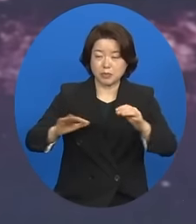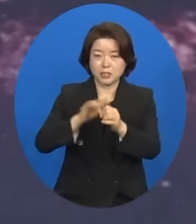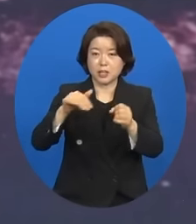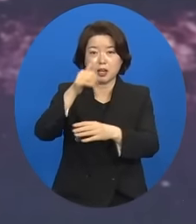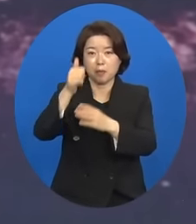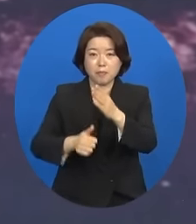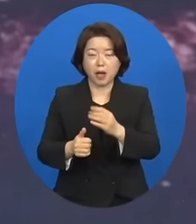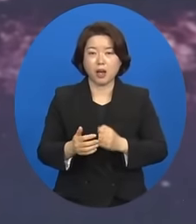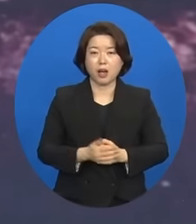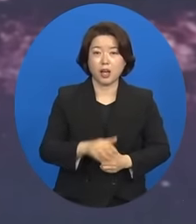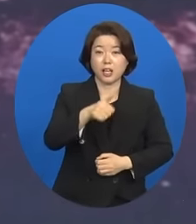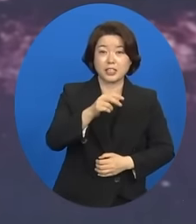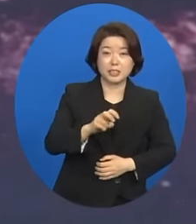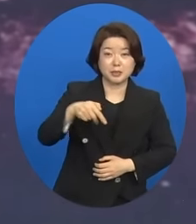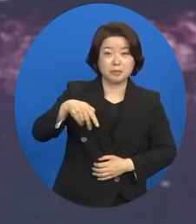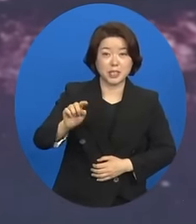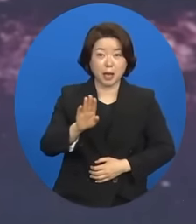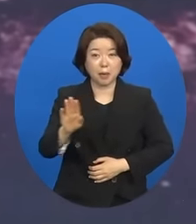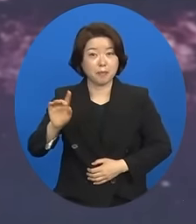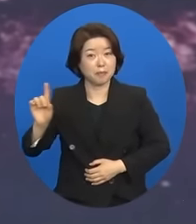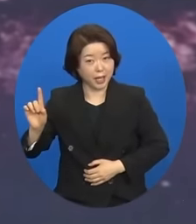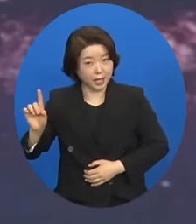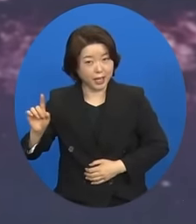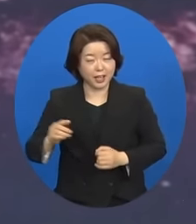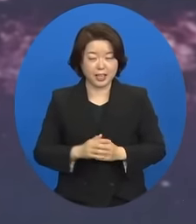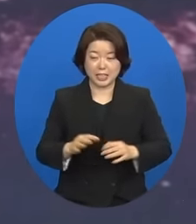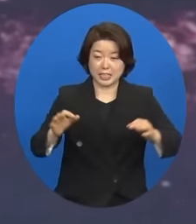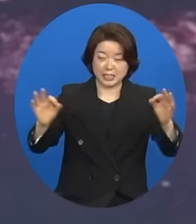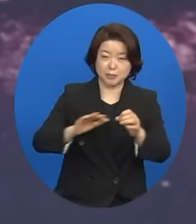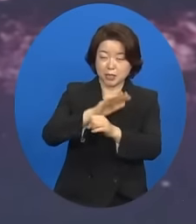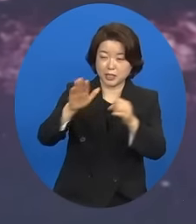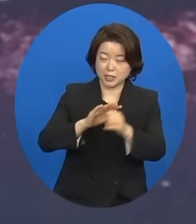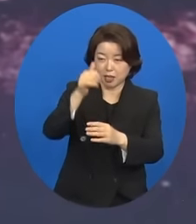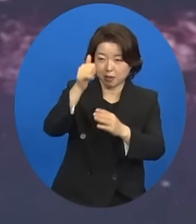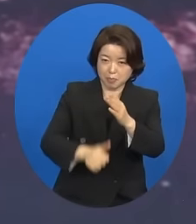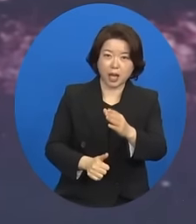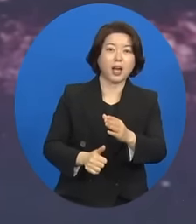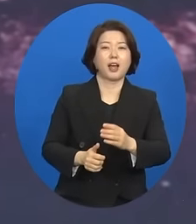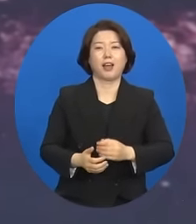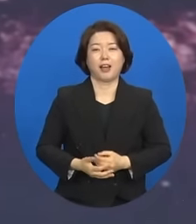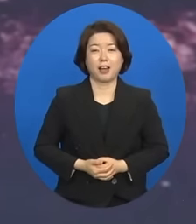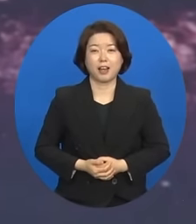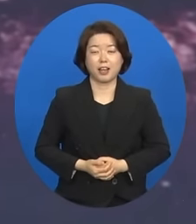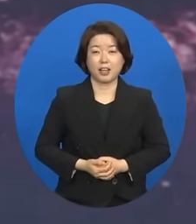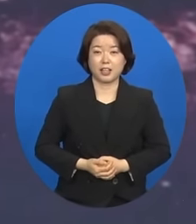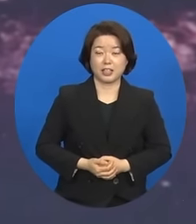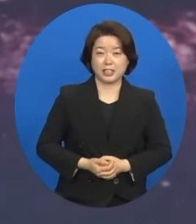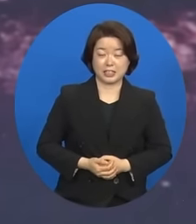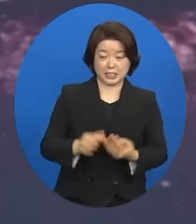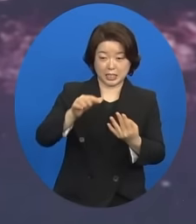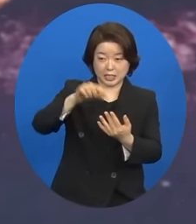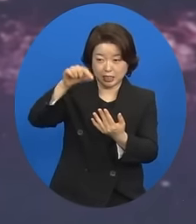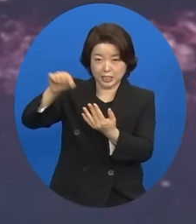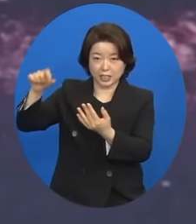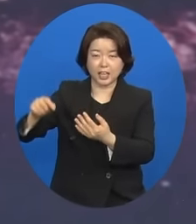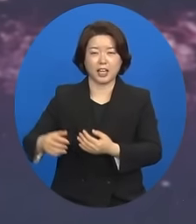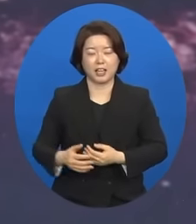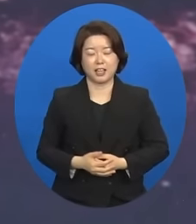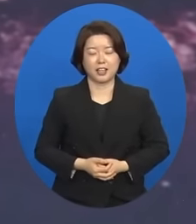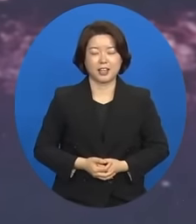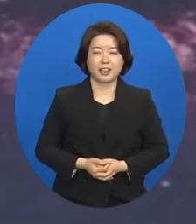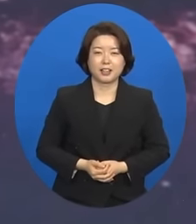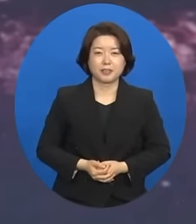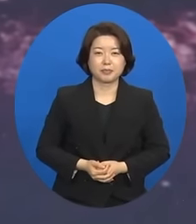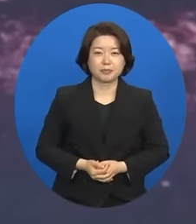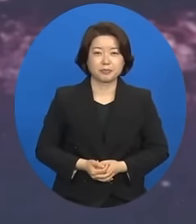그래서 줄여서 뭐라고요 네 좀 말하기 좀 그렇긴 한데네 하여튼 세 글자를 줄여서 금 이렇게 얘기를 합니다